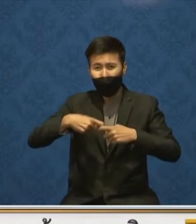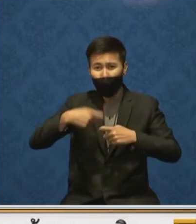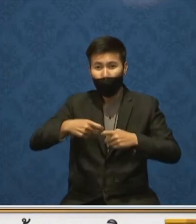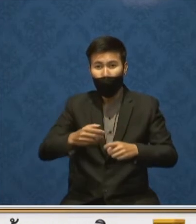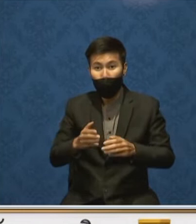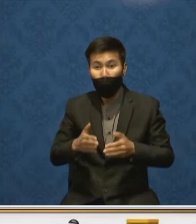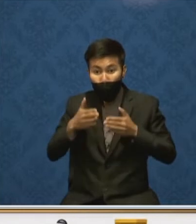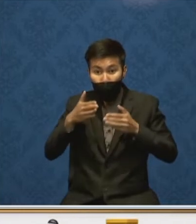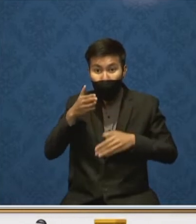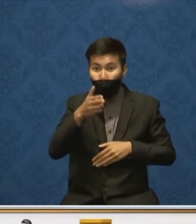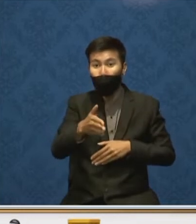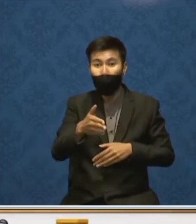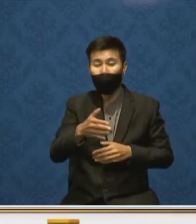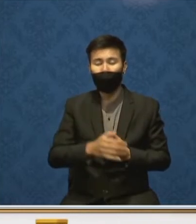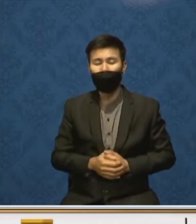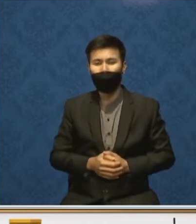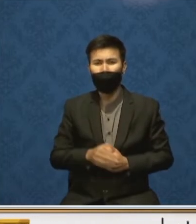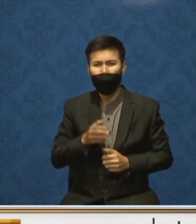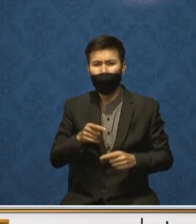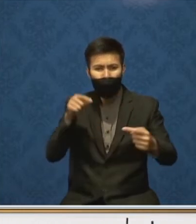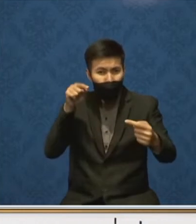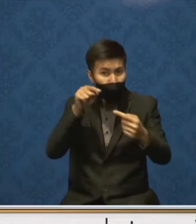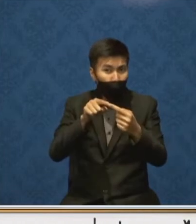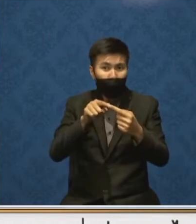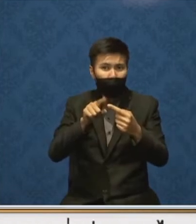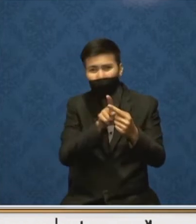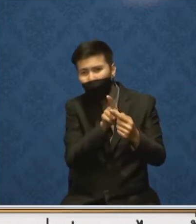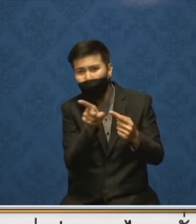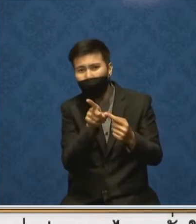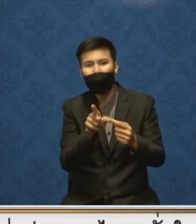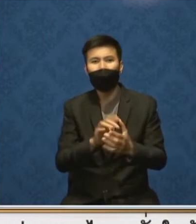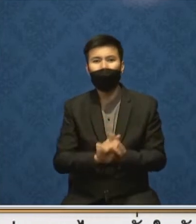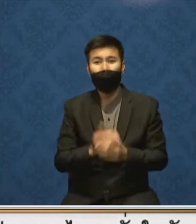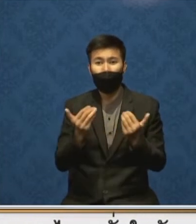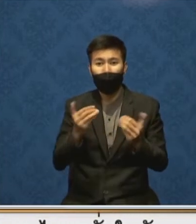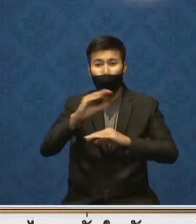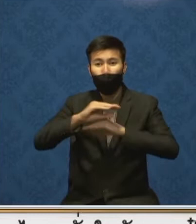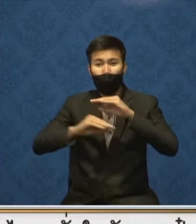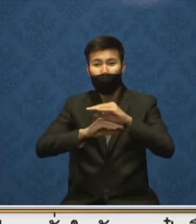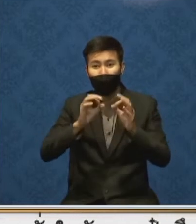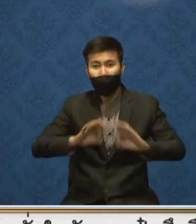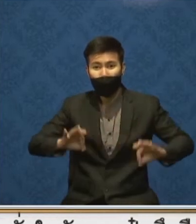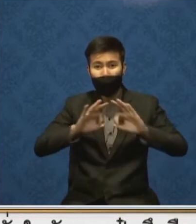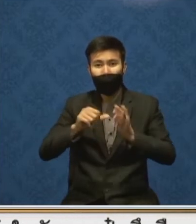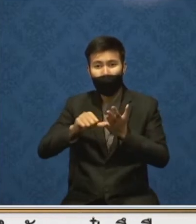Pictงกนแวia ytim b wormทงการซสัและกันปาร